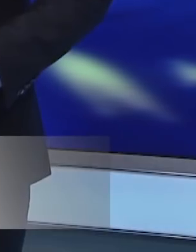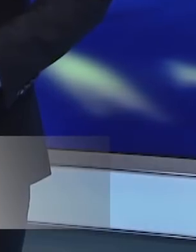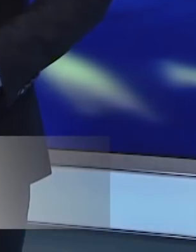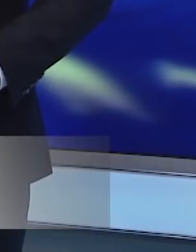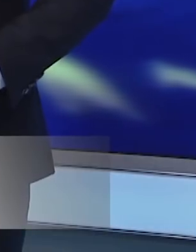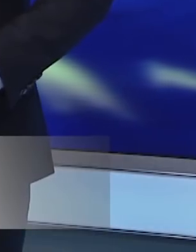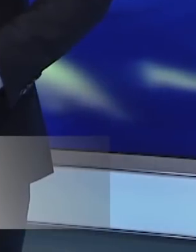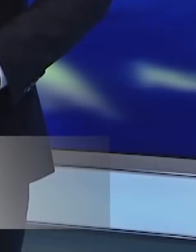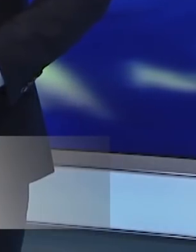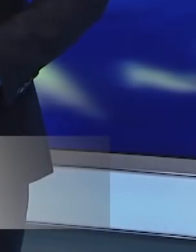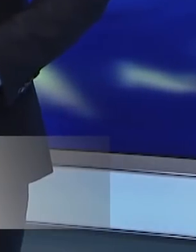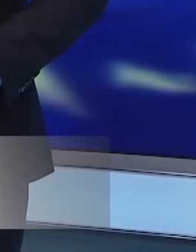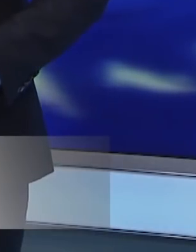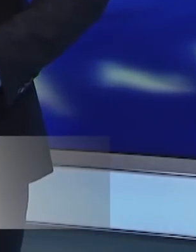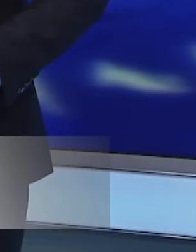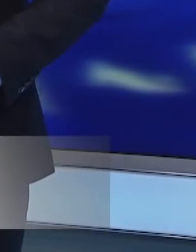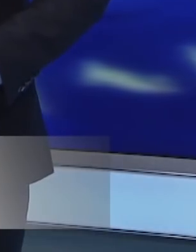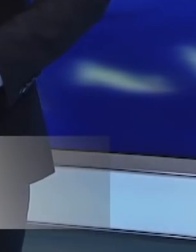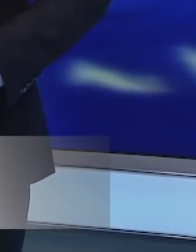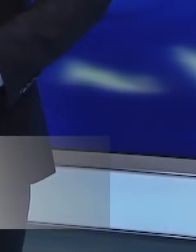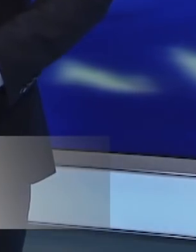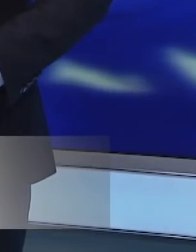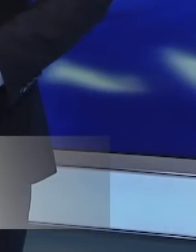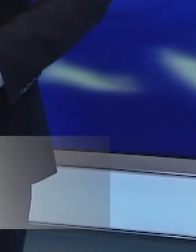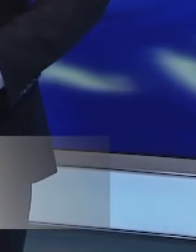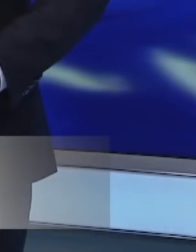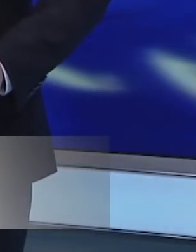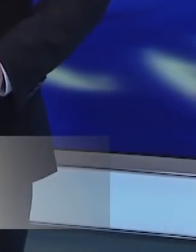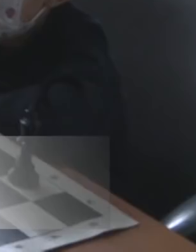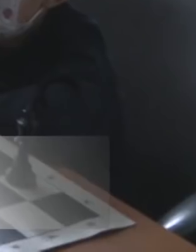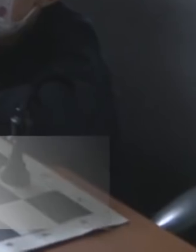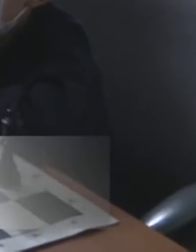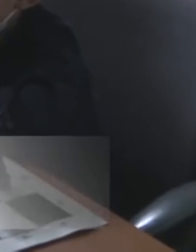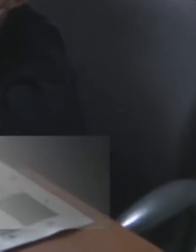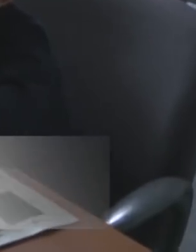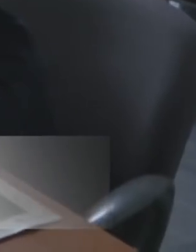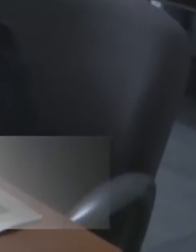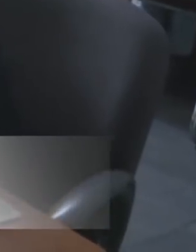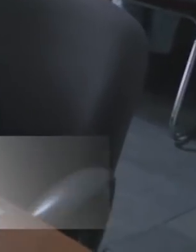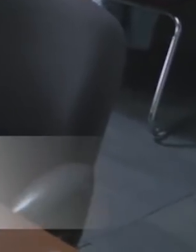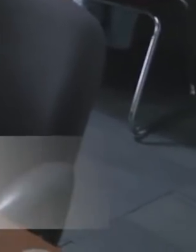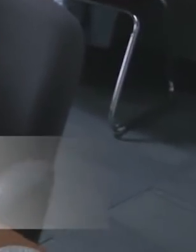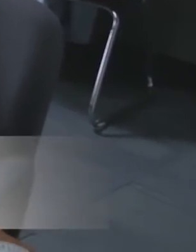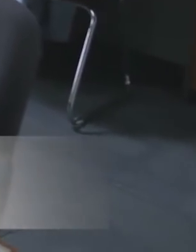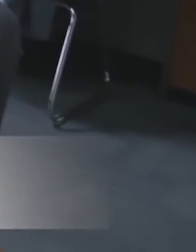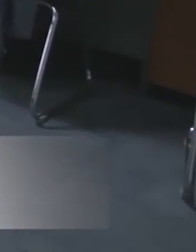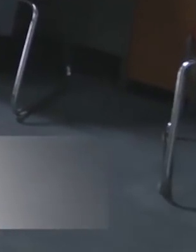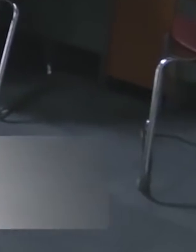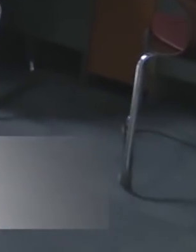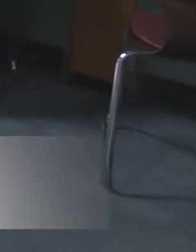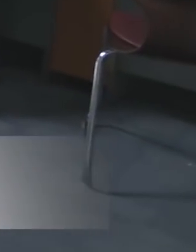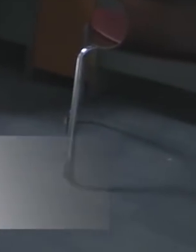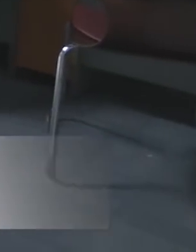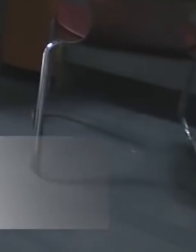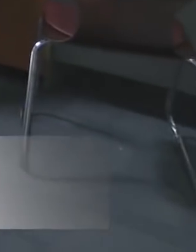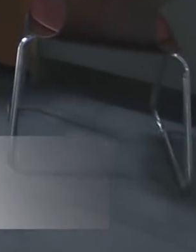тэмцээнд 30 тамирчин оюун ухаанаа сорж байна. Шатрын спортыг түгээн дэлгэрүүлэх өсвөрийн шатарчдын